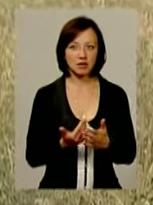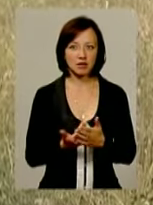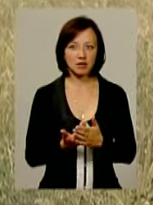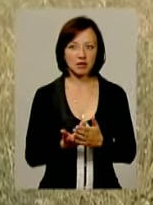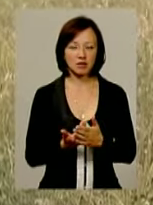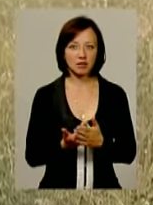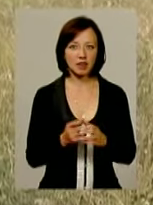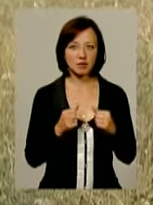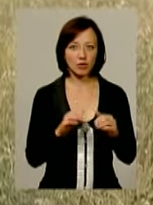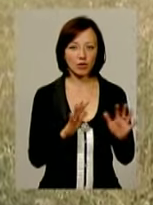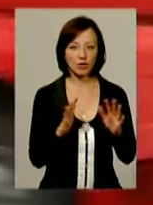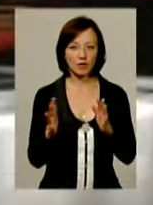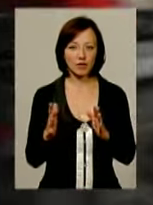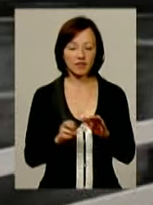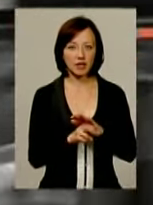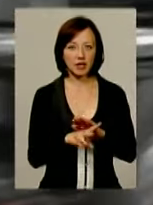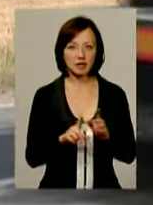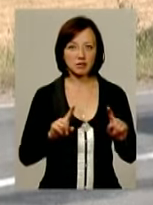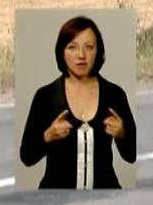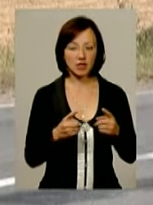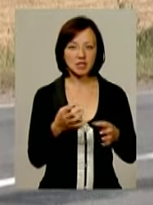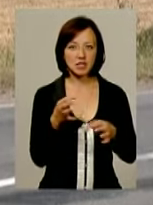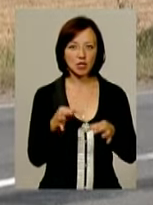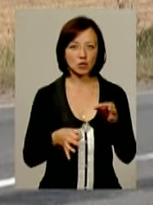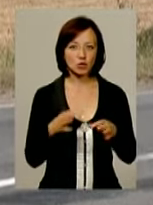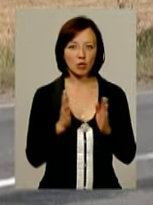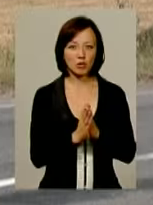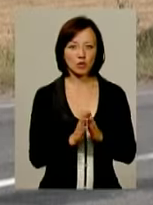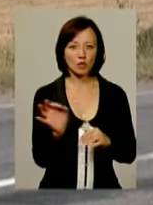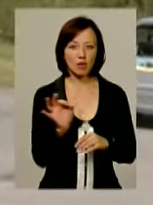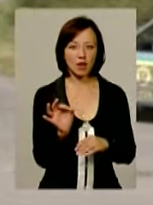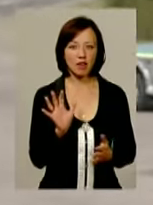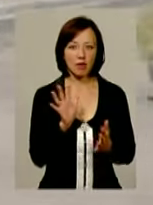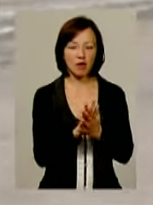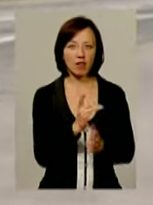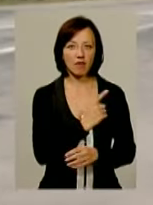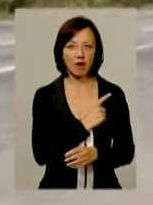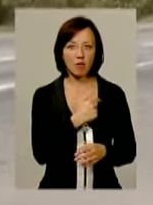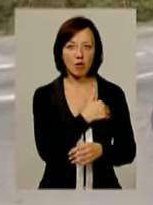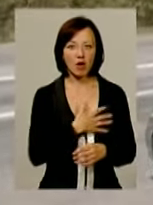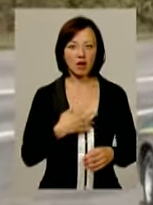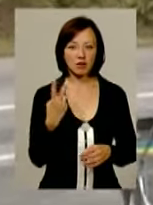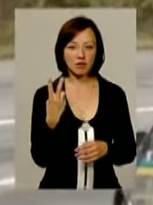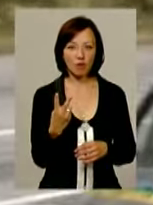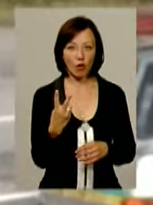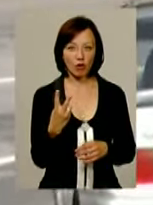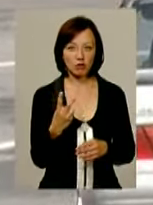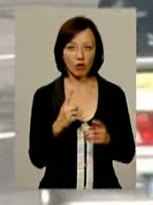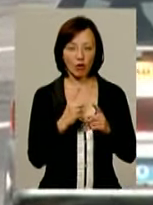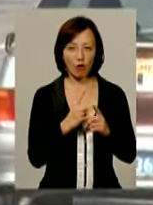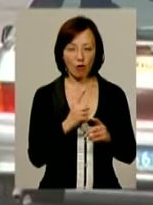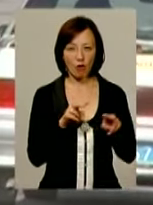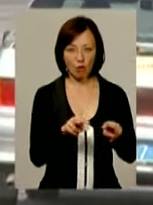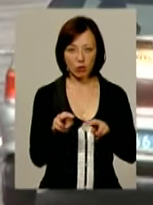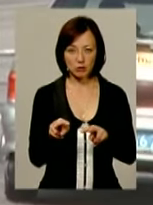час етапування вони втекли з-під варти. Засуджені попросили в туалет, а потім напали на варту, поранили двох конвоїрів. Та втекли через вікно вагону, прихопивши